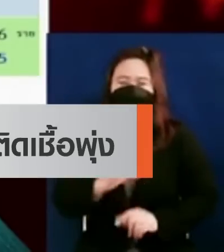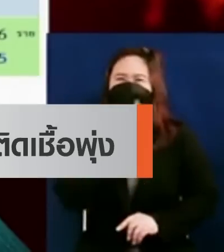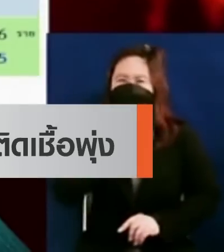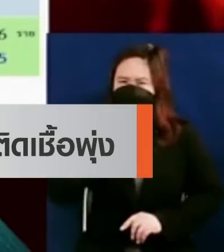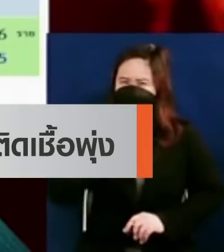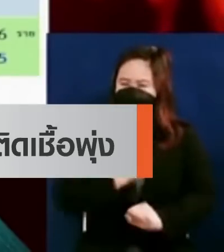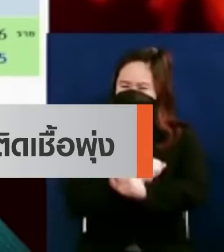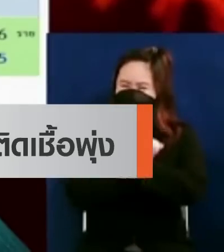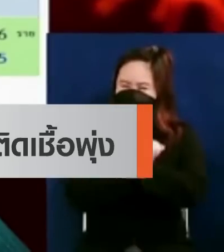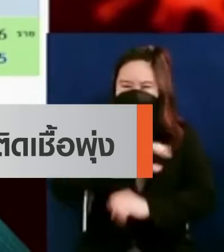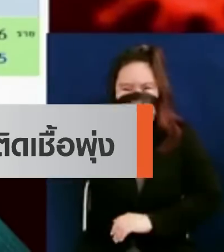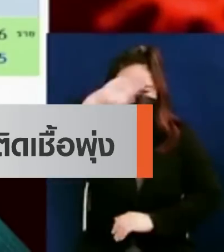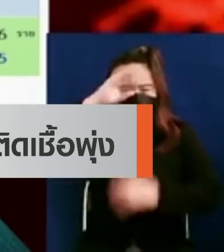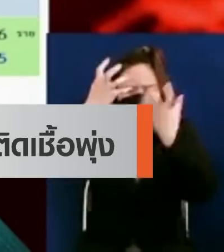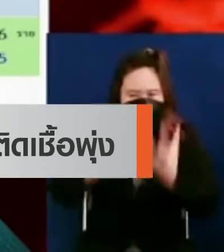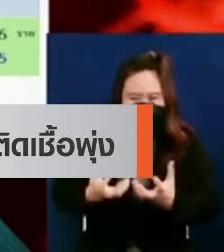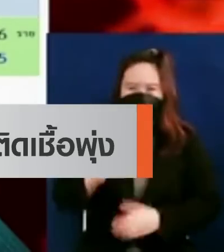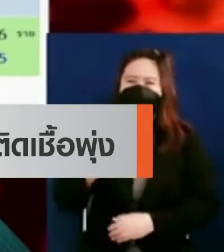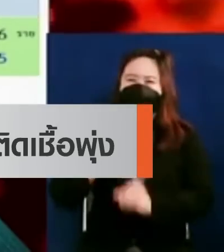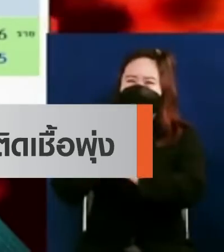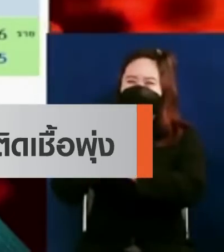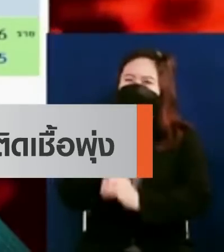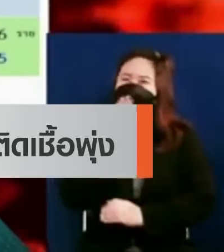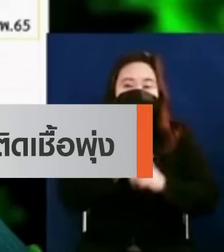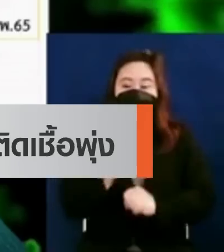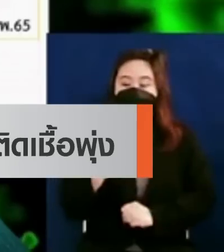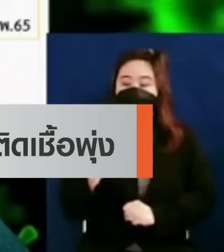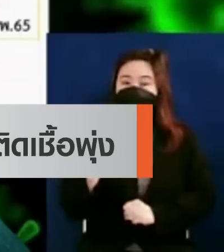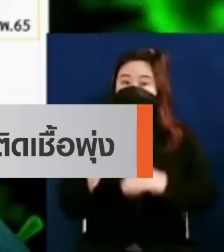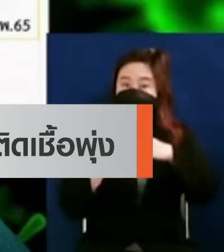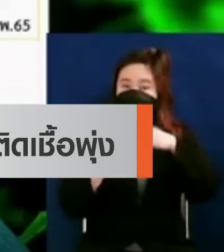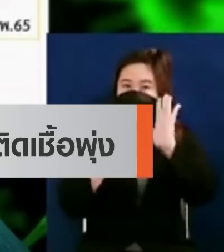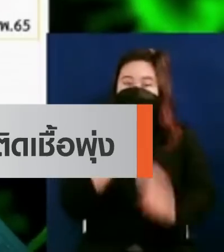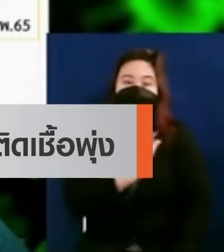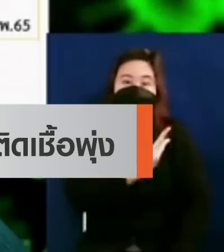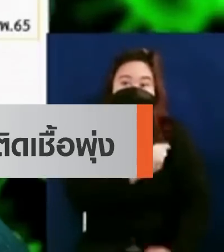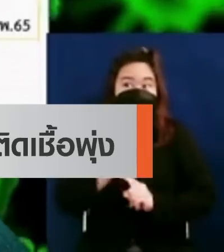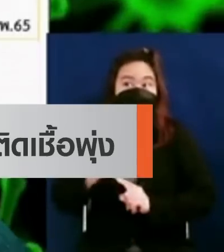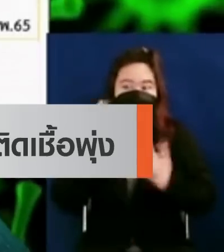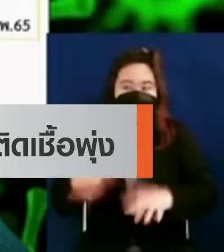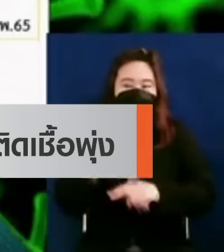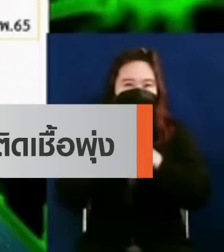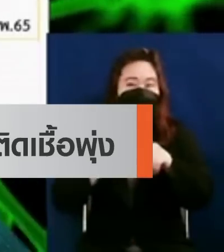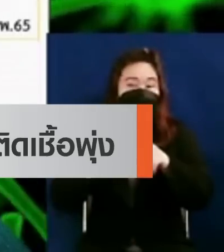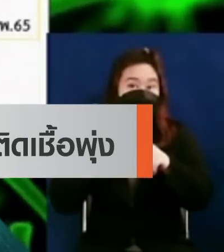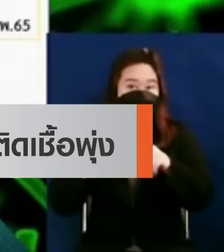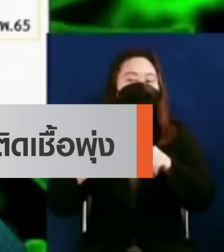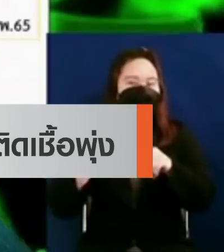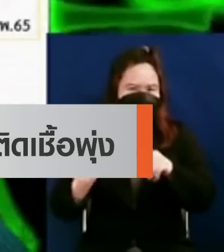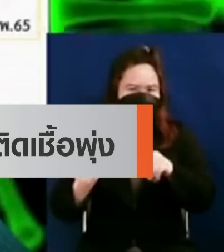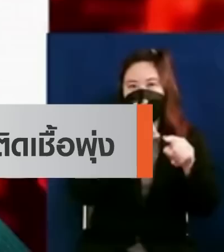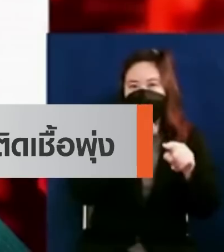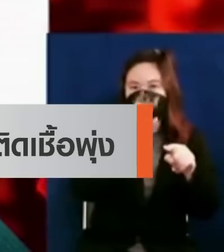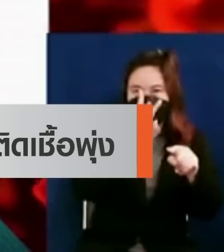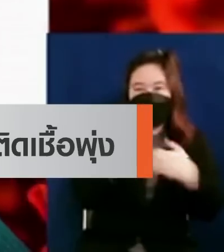ค่ะโดยเฉพาะในกลุ่มวัยทำงานวัยเด็กและวัยเรียนการระบาดสายพันธุ์โอเมก้าพบว่าร้อยละ53ไม่มีอาการ